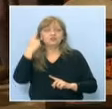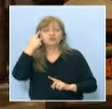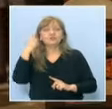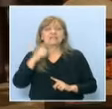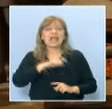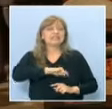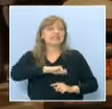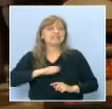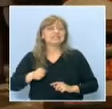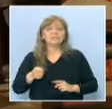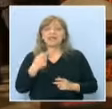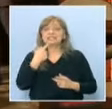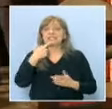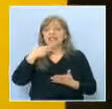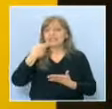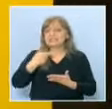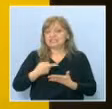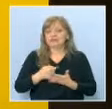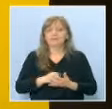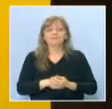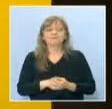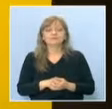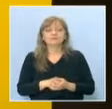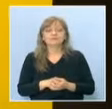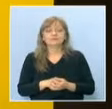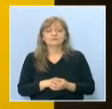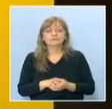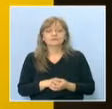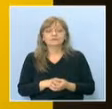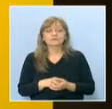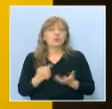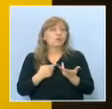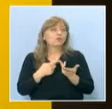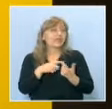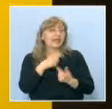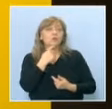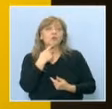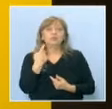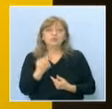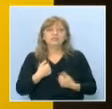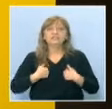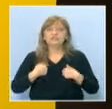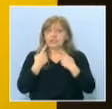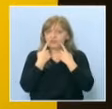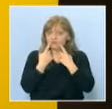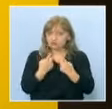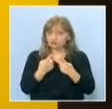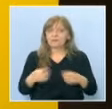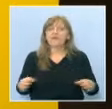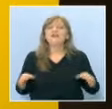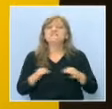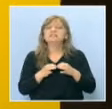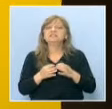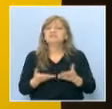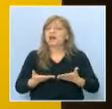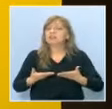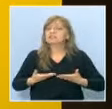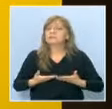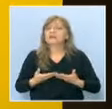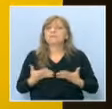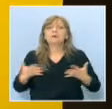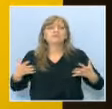Варна беше домакин на форума за първи път. От няколко години ние виждаме, че фестивалът се приема